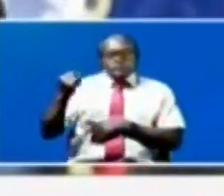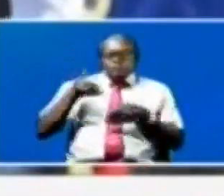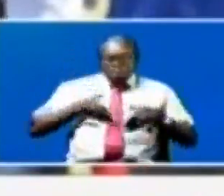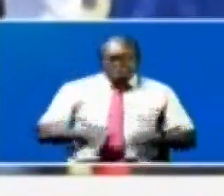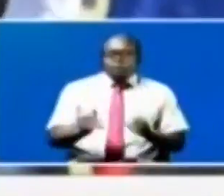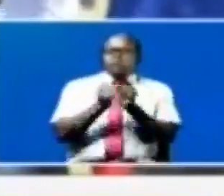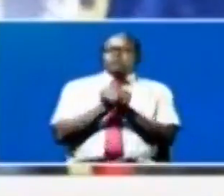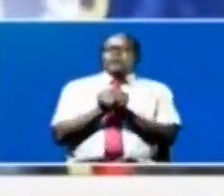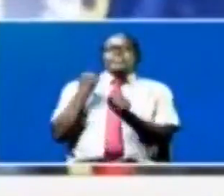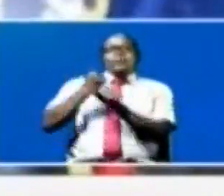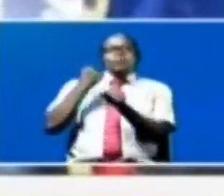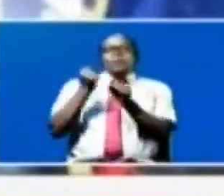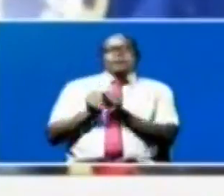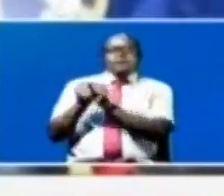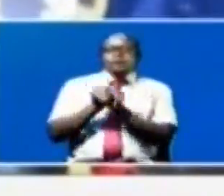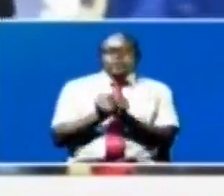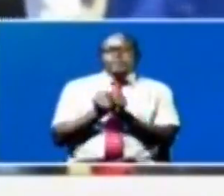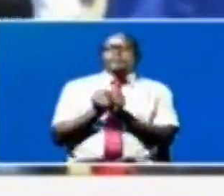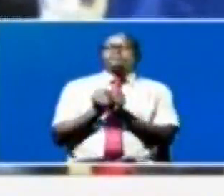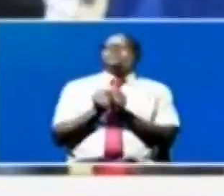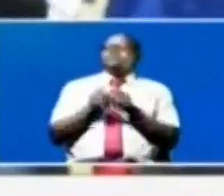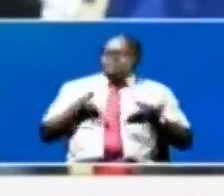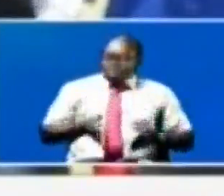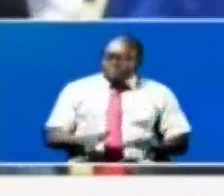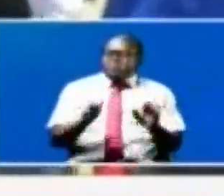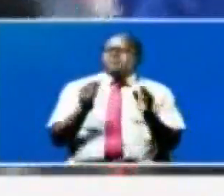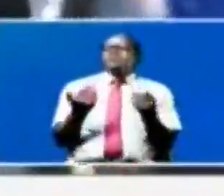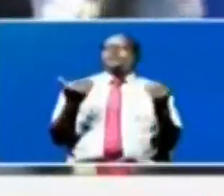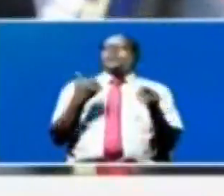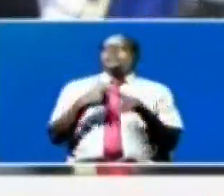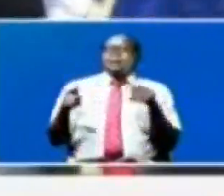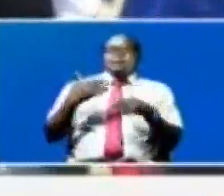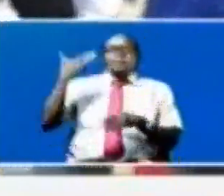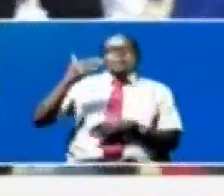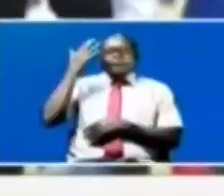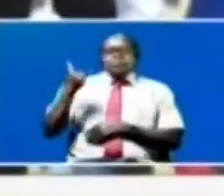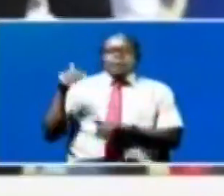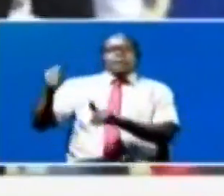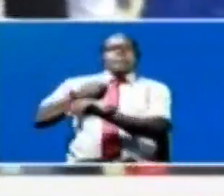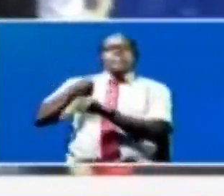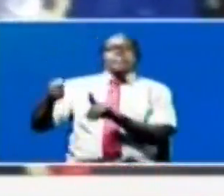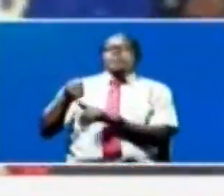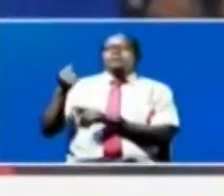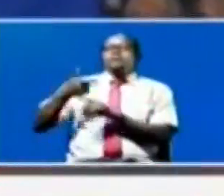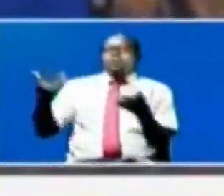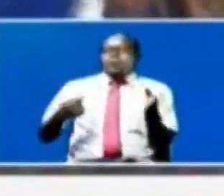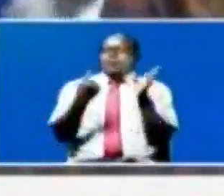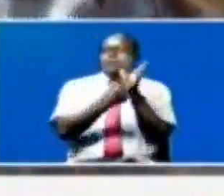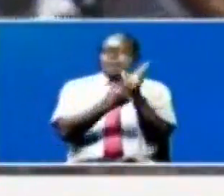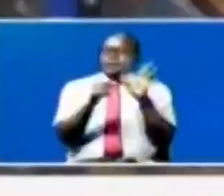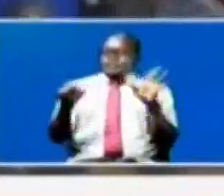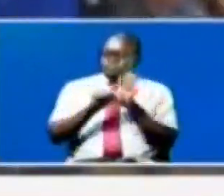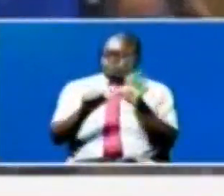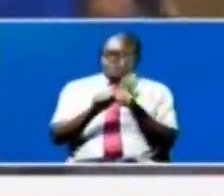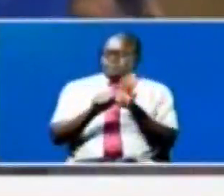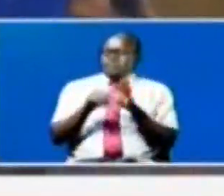together, we have been working together, we need to mend the borders, but now they want a boundary because of the harassment which is coming from the Uganda side.